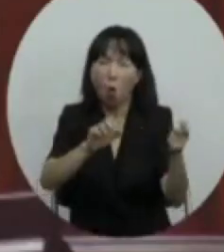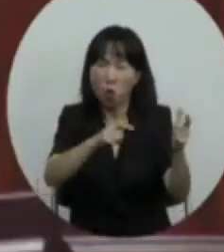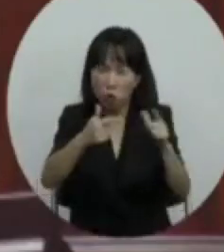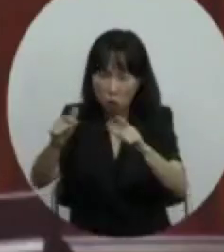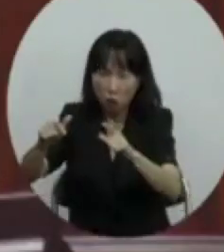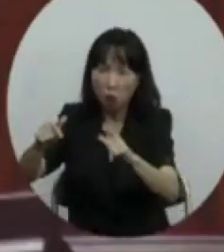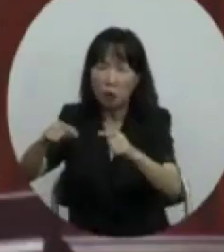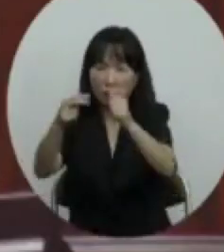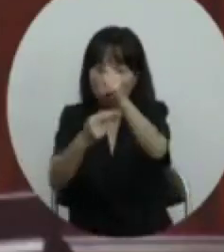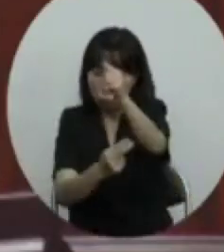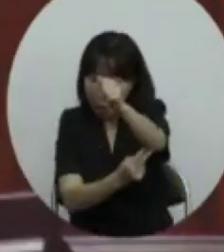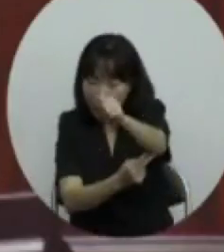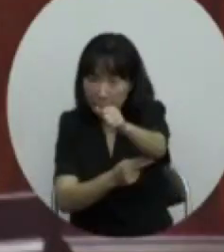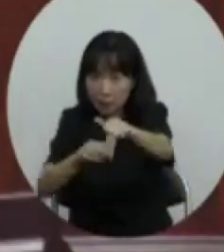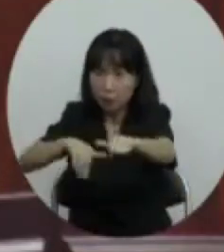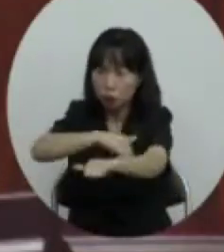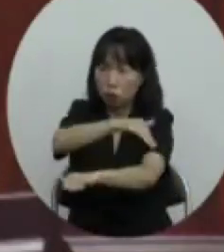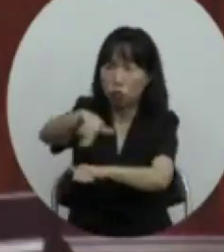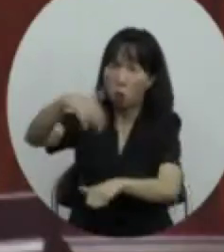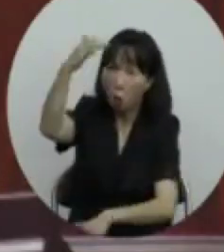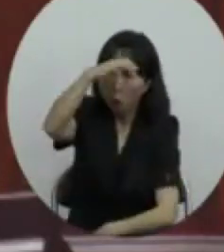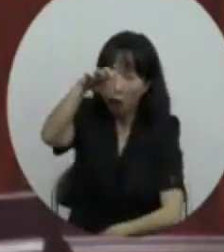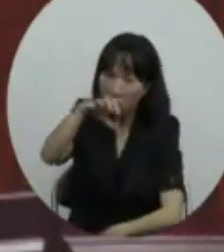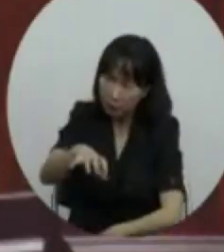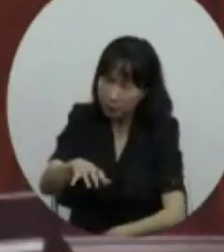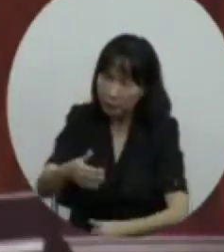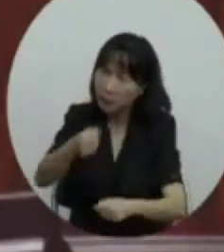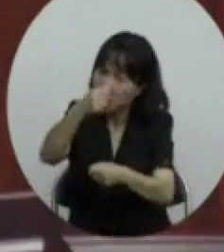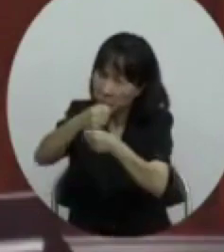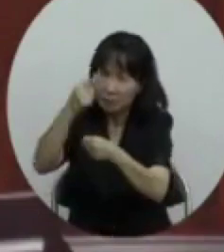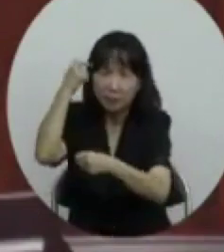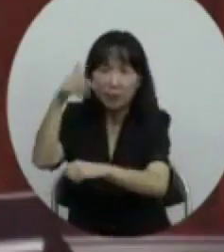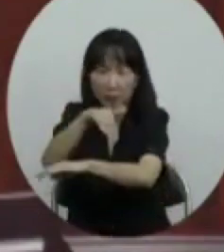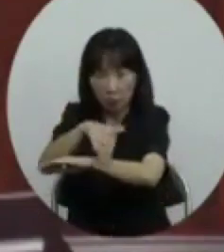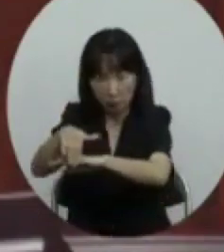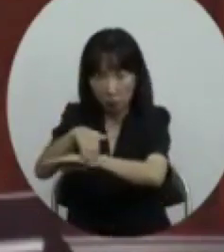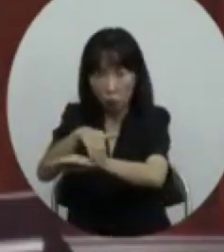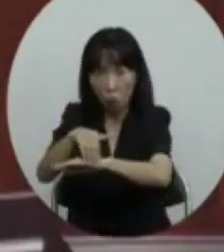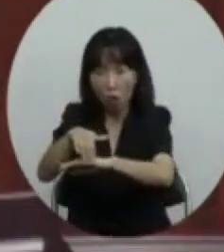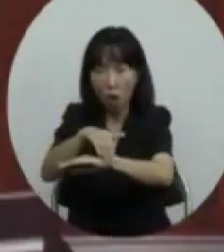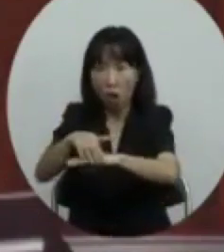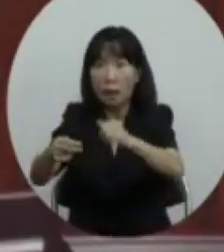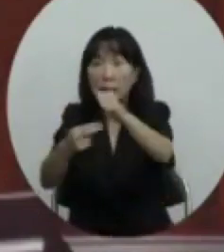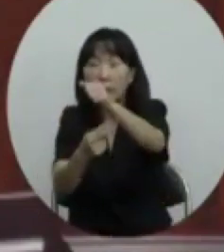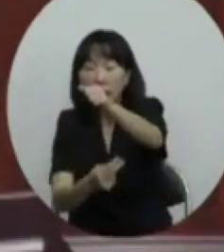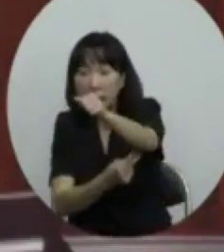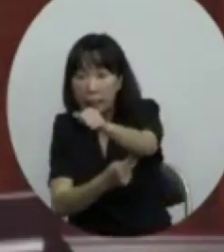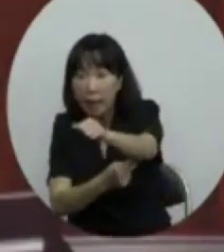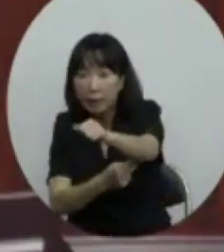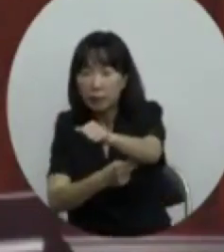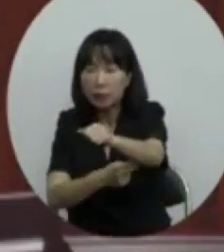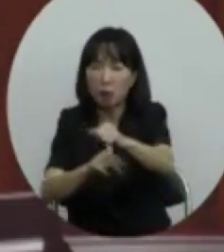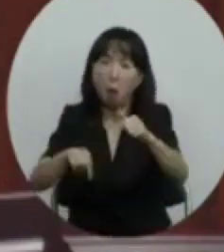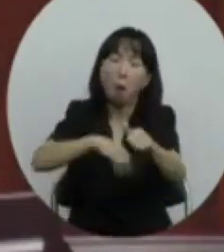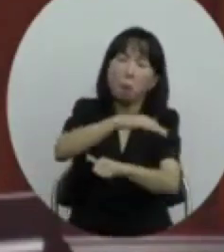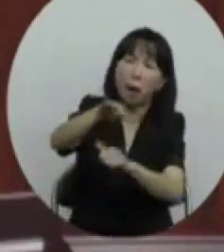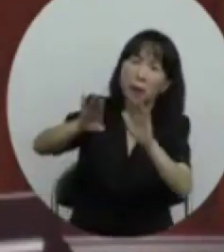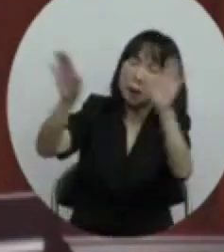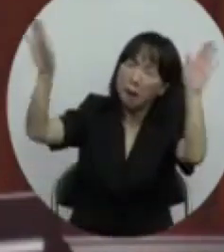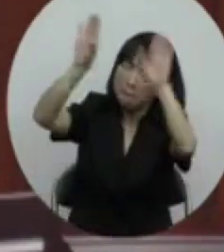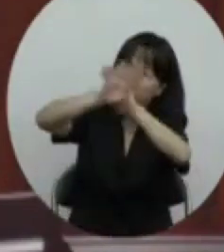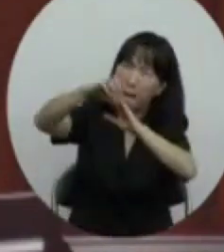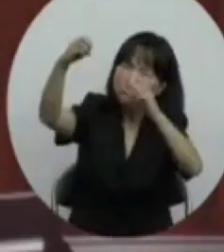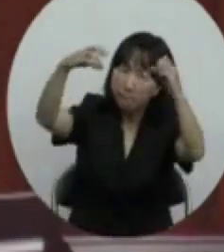일대를 체류형 관광지로 조성할 계획입니다. 출렁다리 개통에 앞서 야간 경관 조명